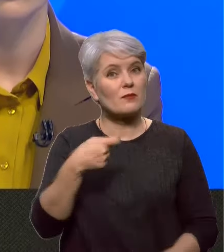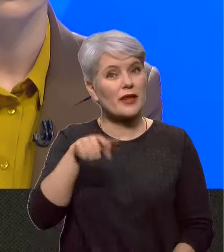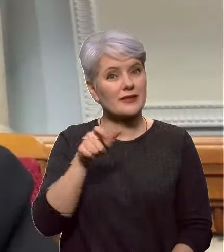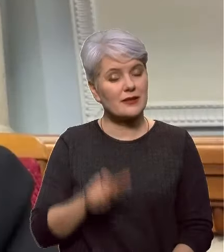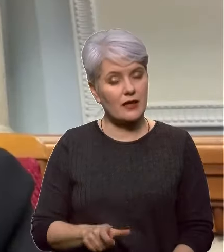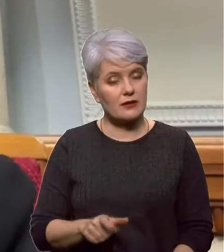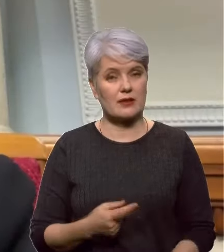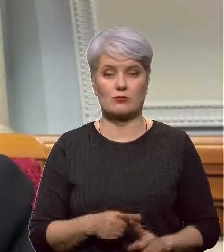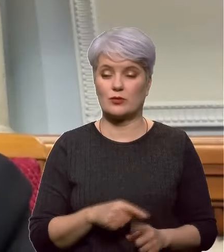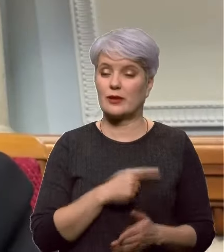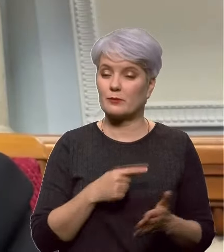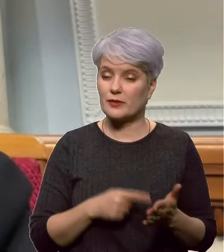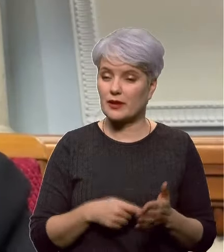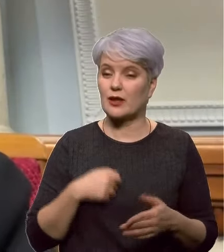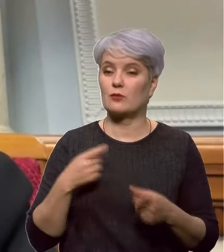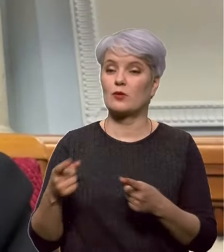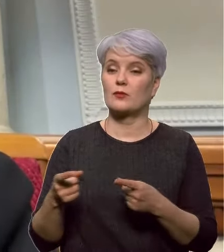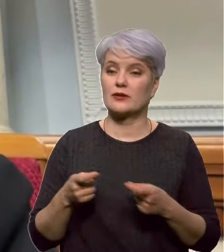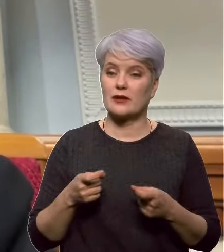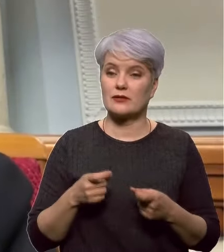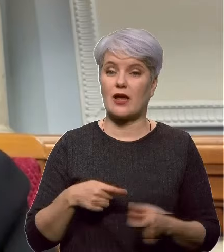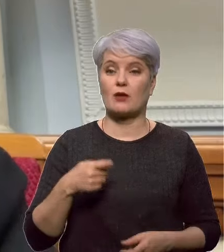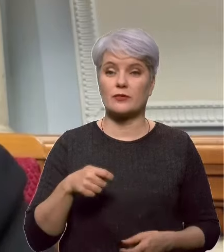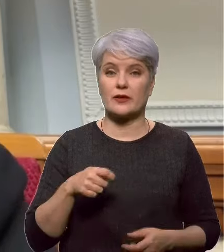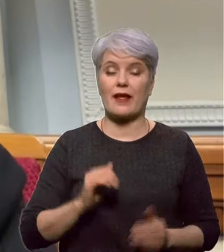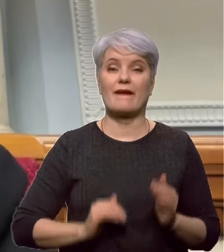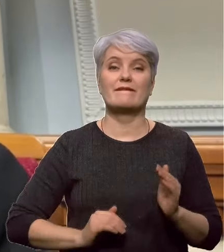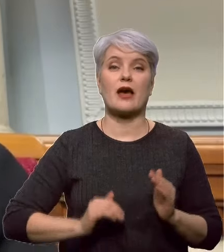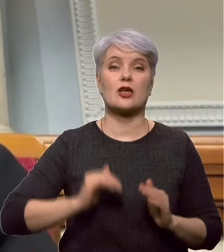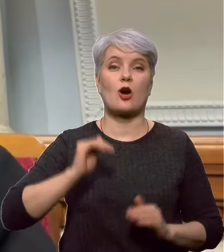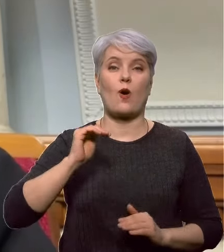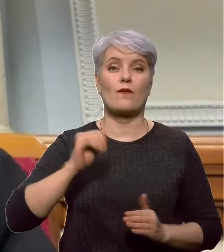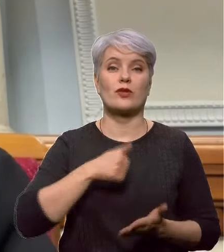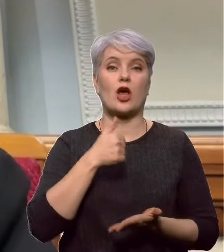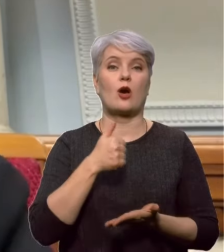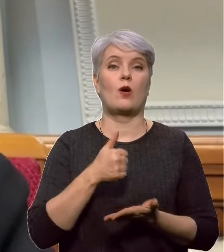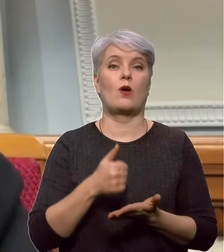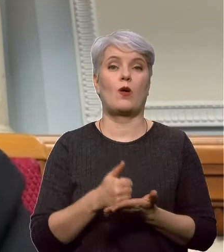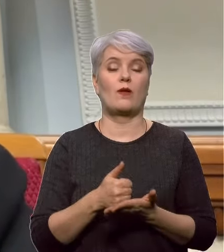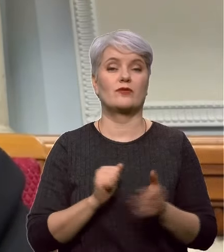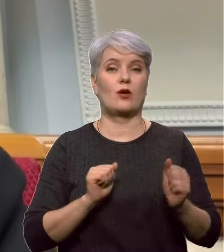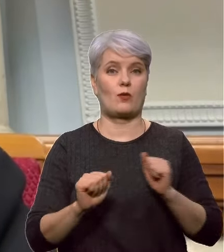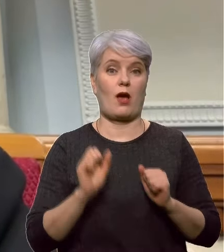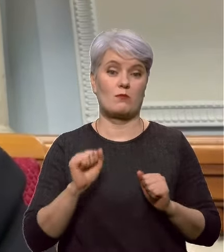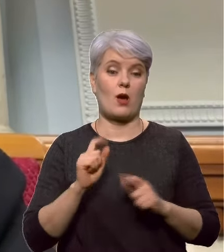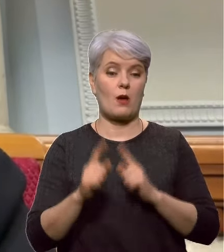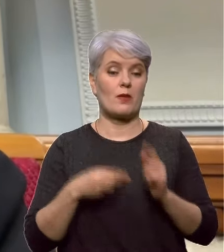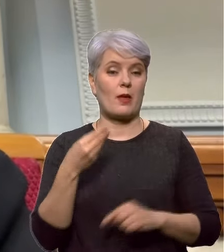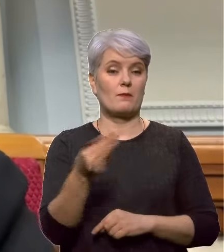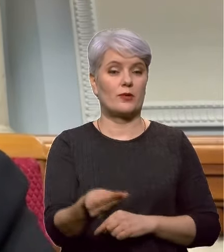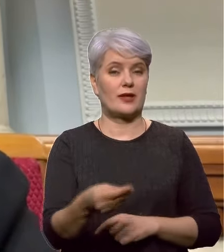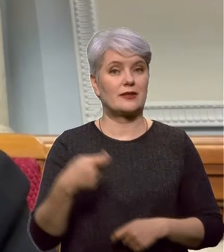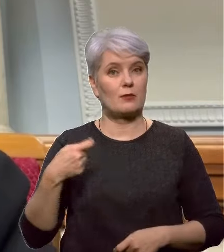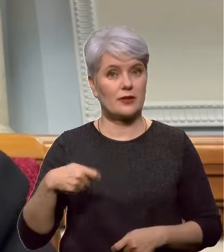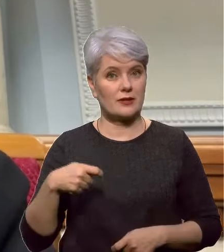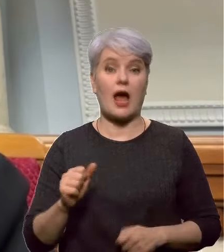ж питання мобілізації, президент Верховний Головнокомандувач. Тому, можливо, його переподасть президент, не знаю. А можливо, це знову зробить